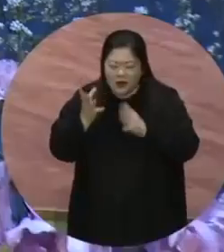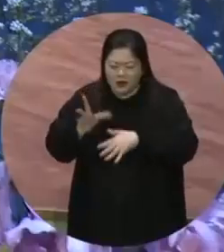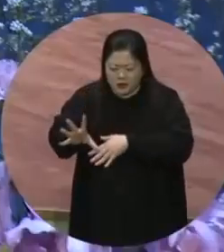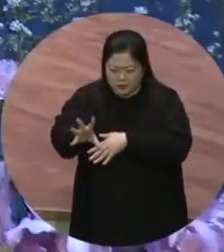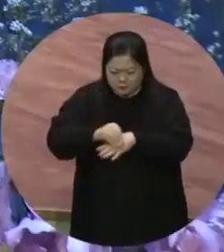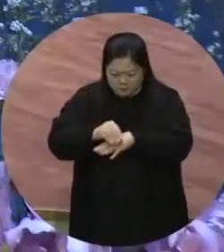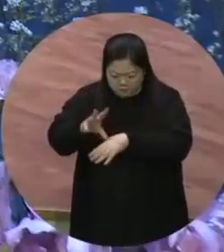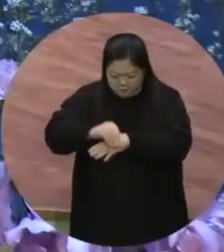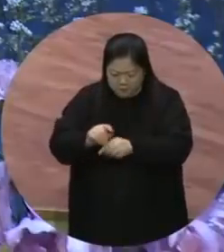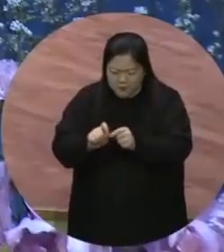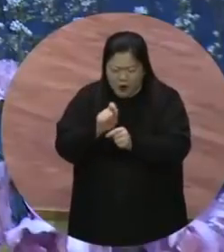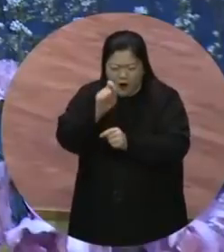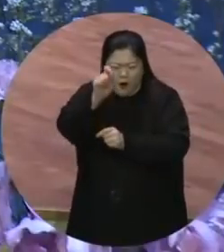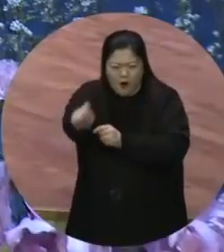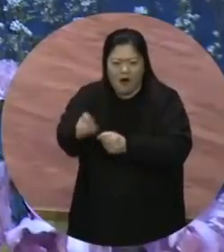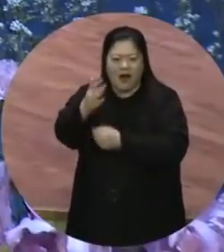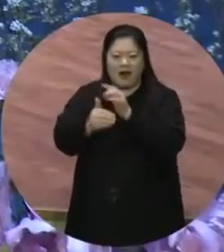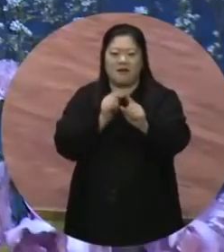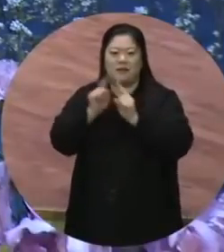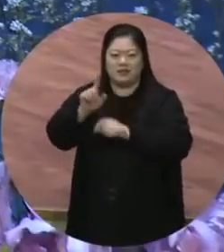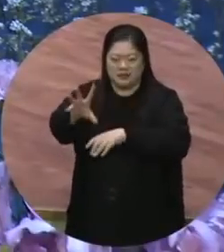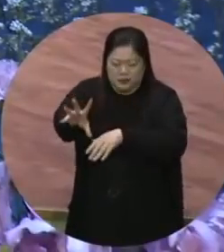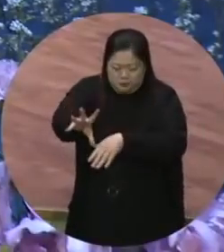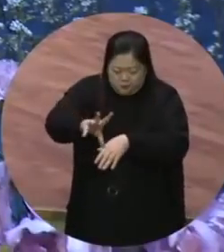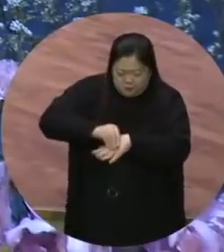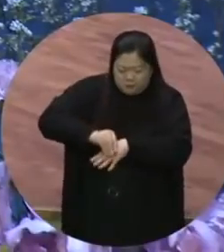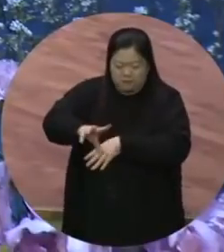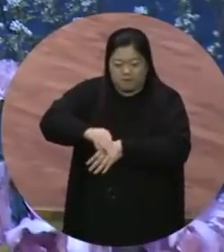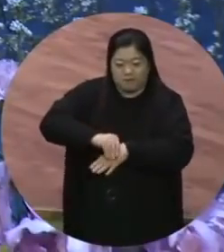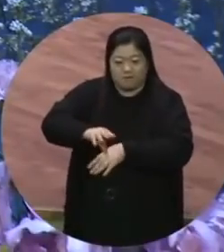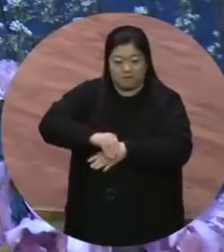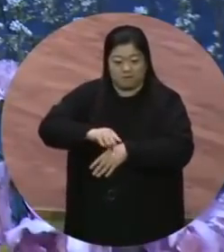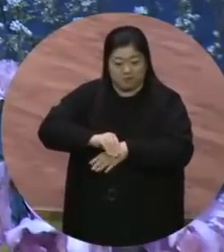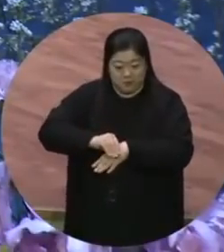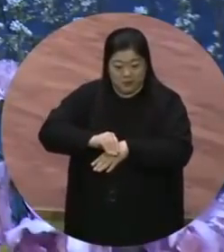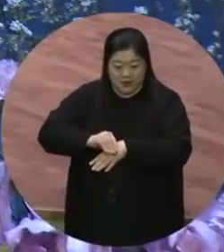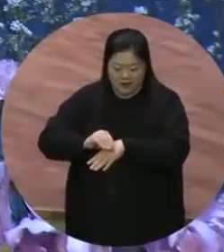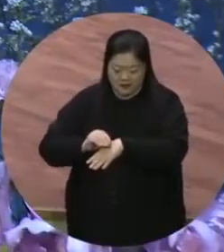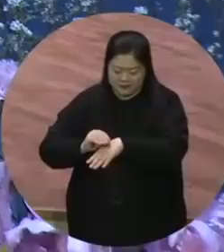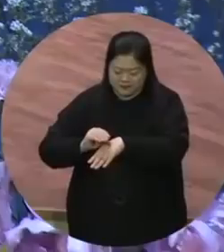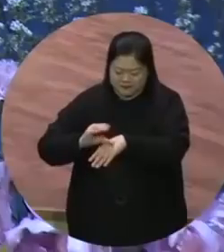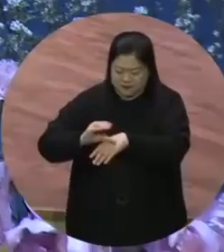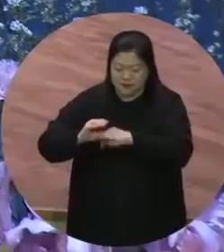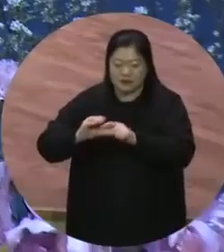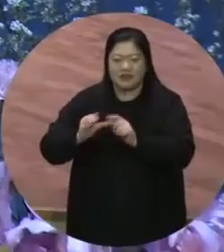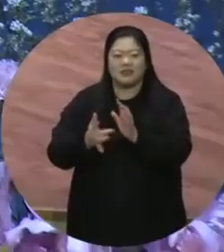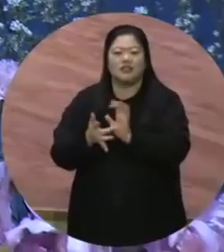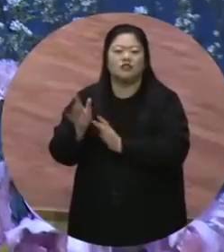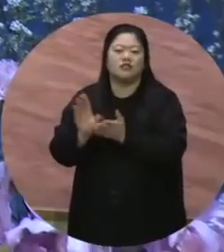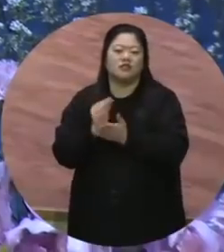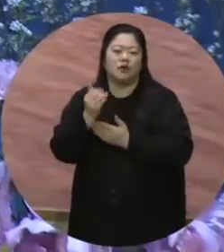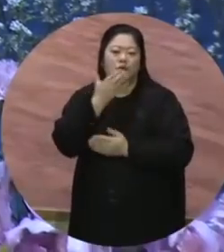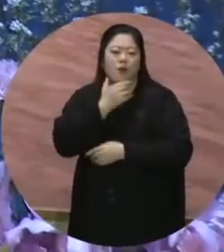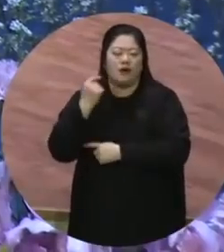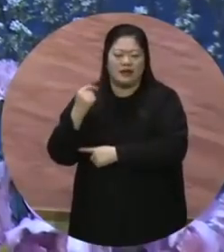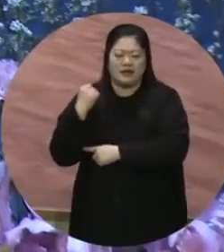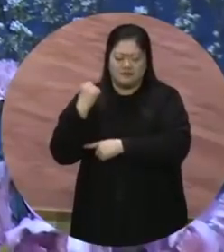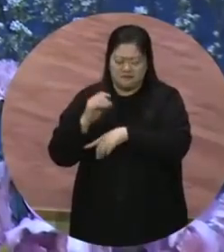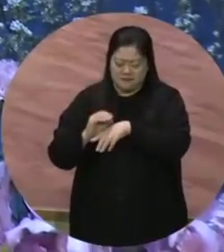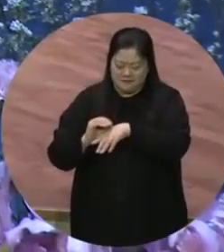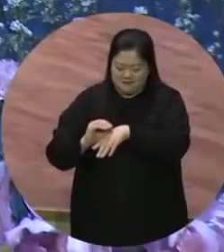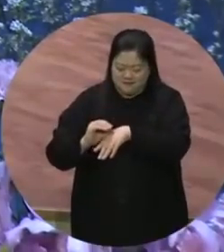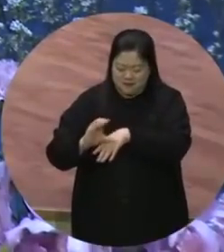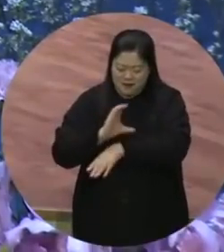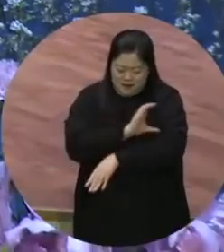변치 않는 하나님의 이 말씀, 예수 그리스도의 절대 복음으로